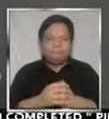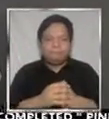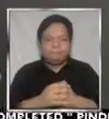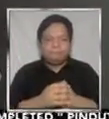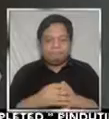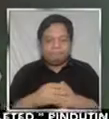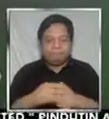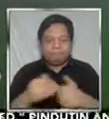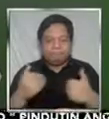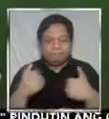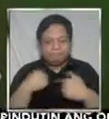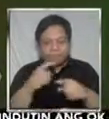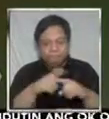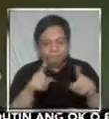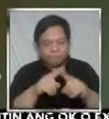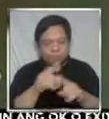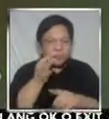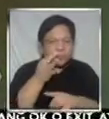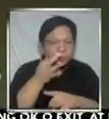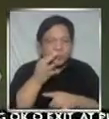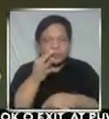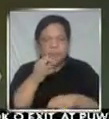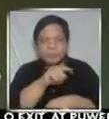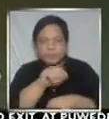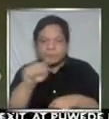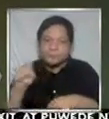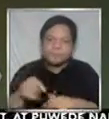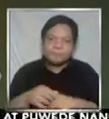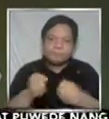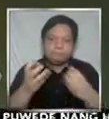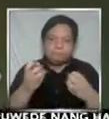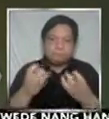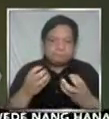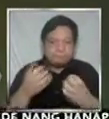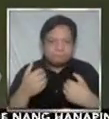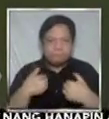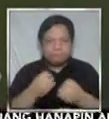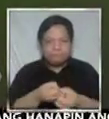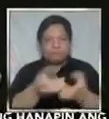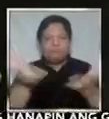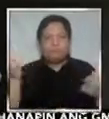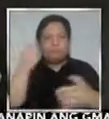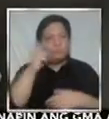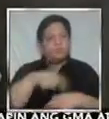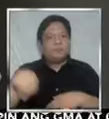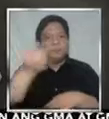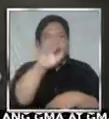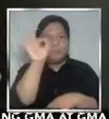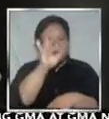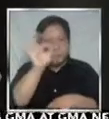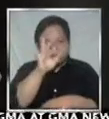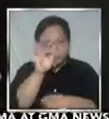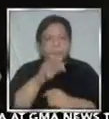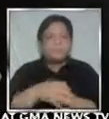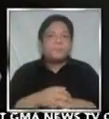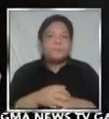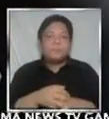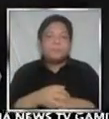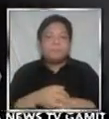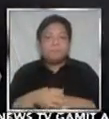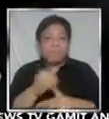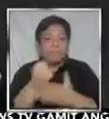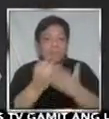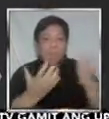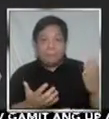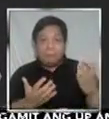mga kiwi na mga prutas. Yan ang dami po. So, pamimigay natin sa ating mga kababayan. Ang ilan,